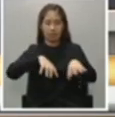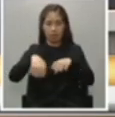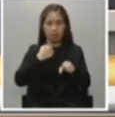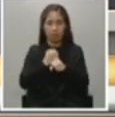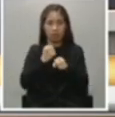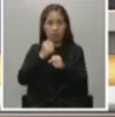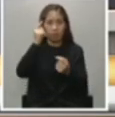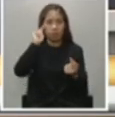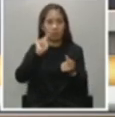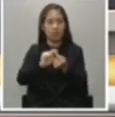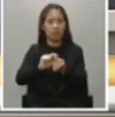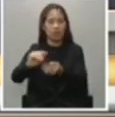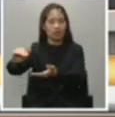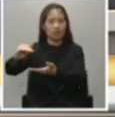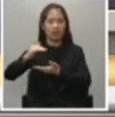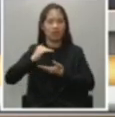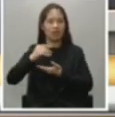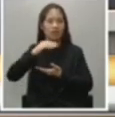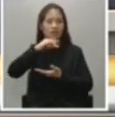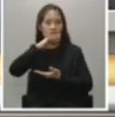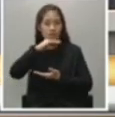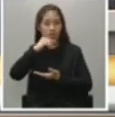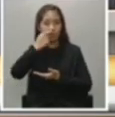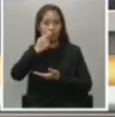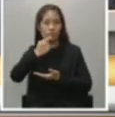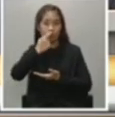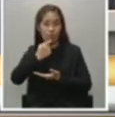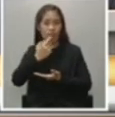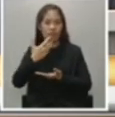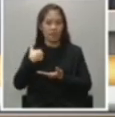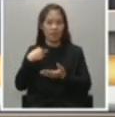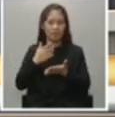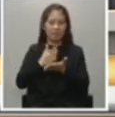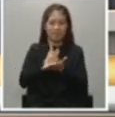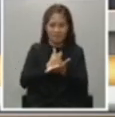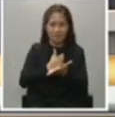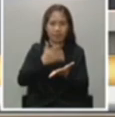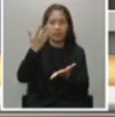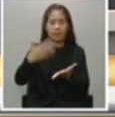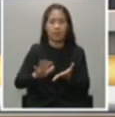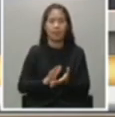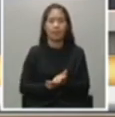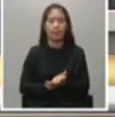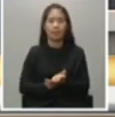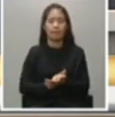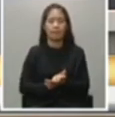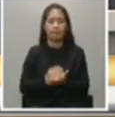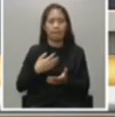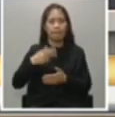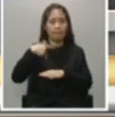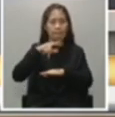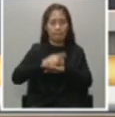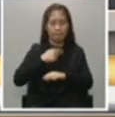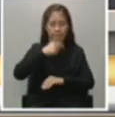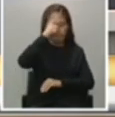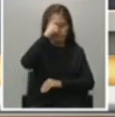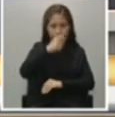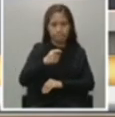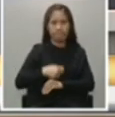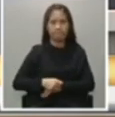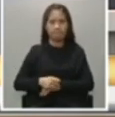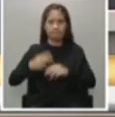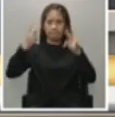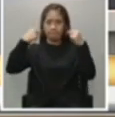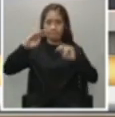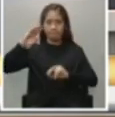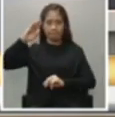ำเข้าเนื้อหมูที่มีสารเร่งเนื้อแดงมาเกือบครึ่งทางแล้วค่ะท่านประธานที่เคารพนอกจากพลเอกประยุทธ์จะด